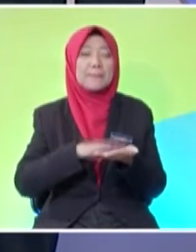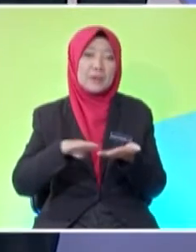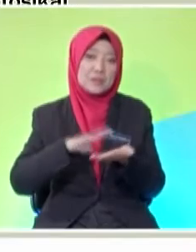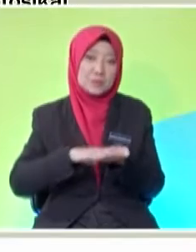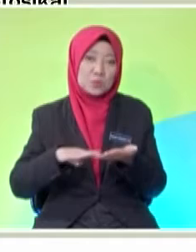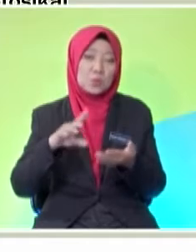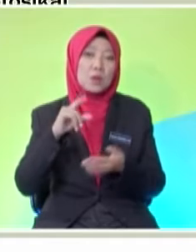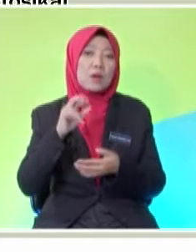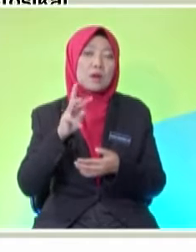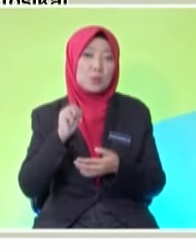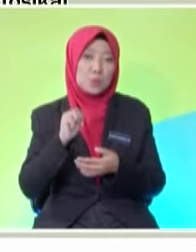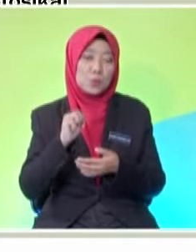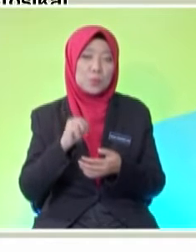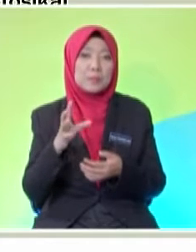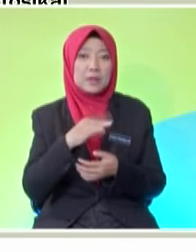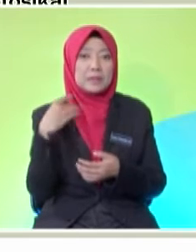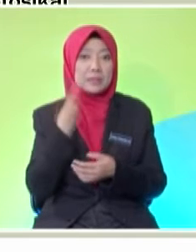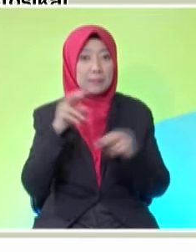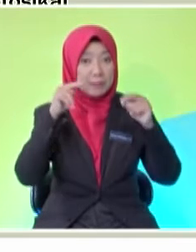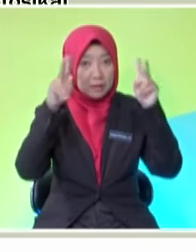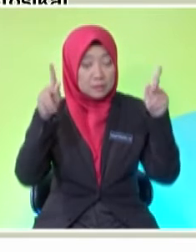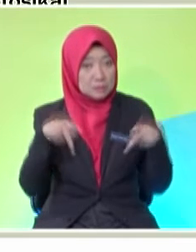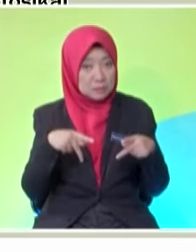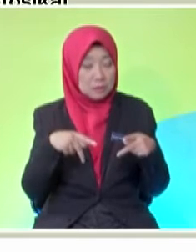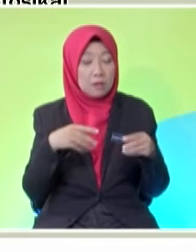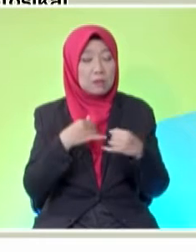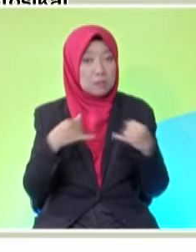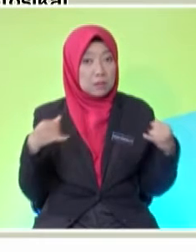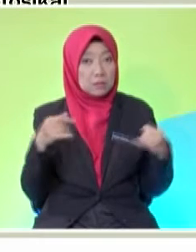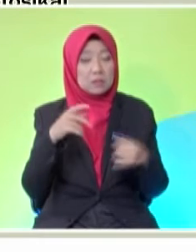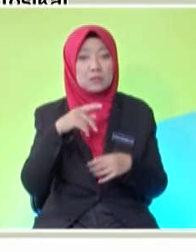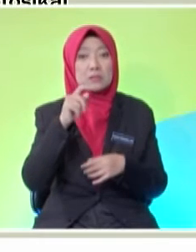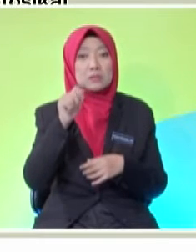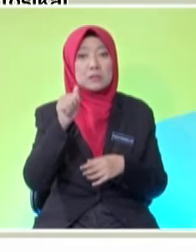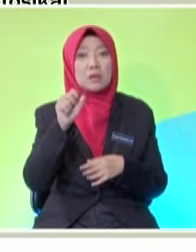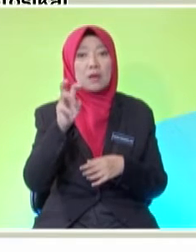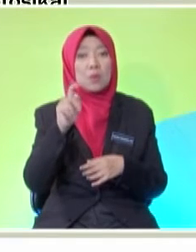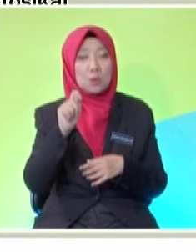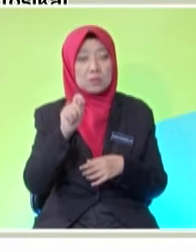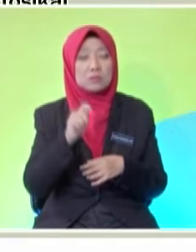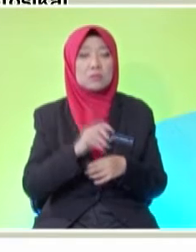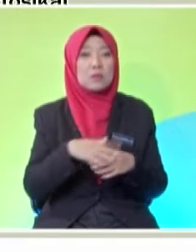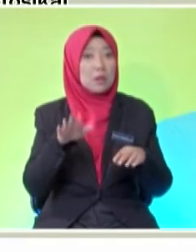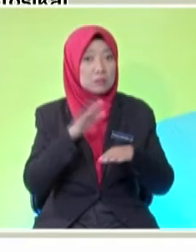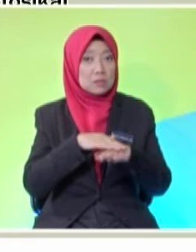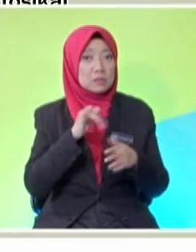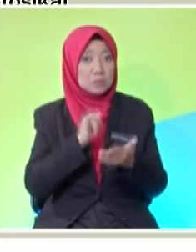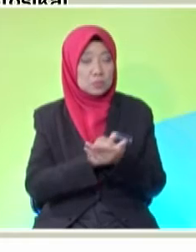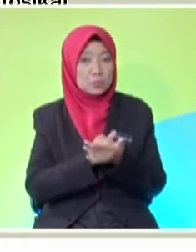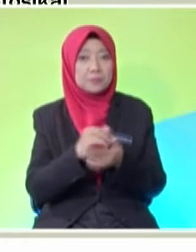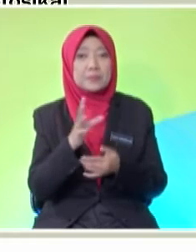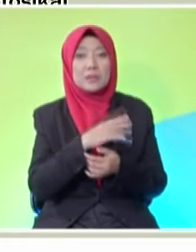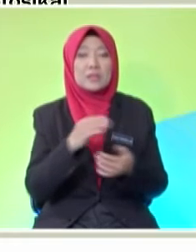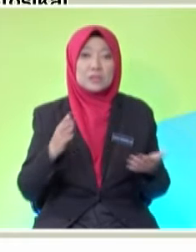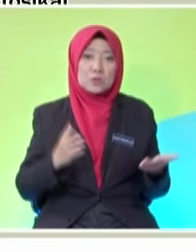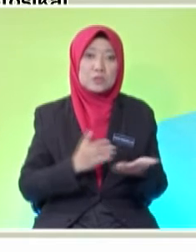gerudi tersebut dan juga kita periksa ketegangan tali sawat yang terdapat di bahagian penutup atas mesin gerudi tersebut. Dan